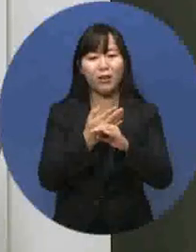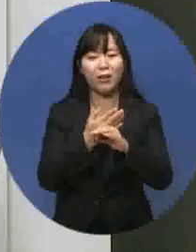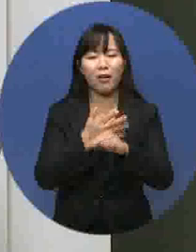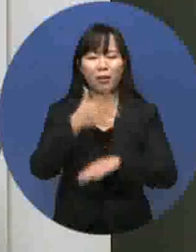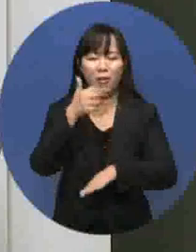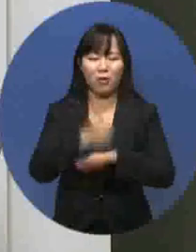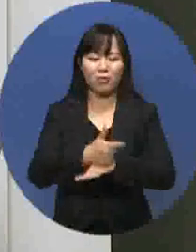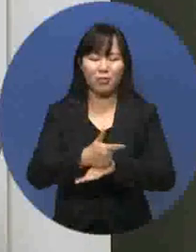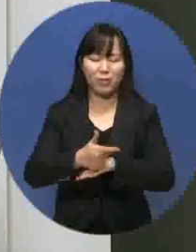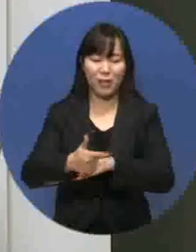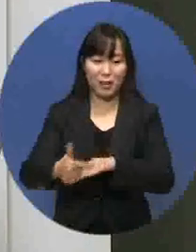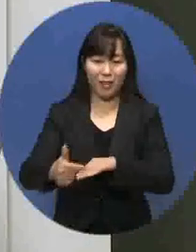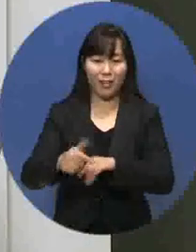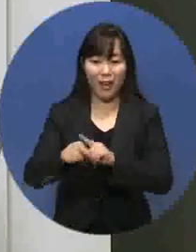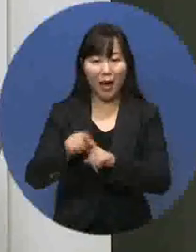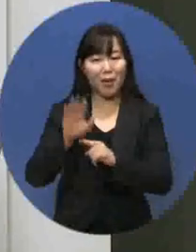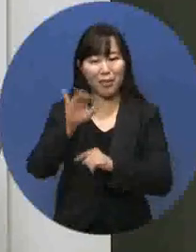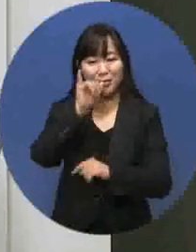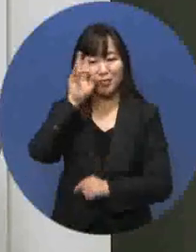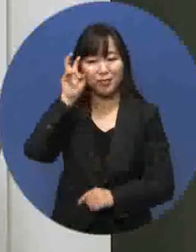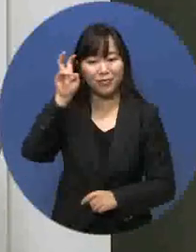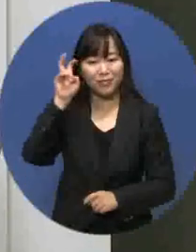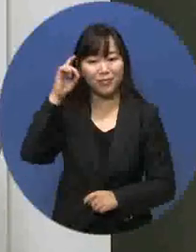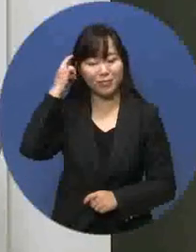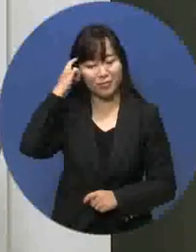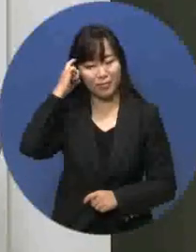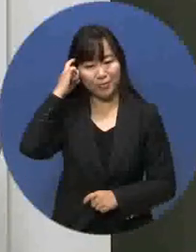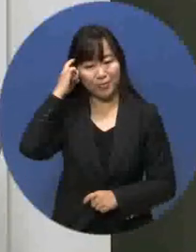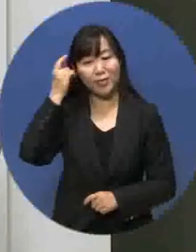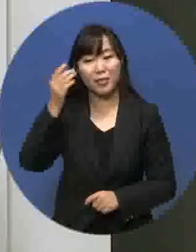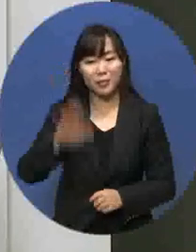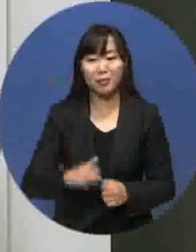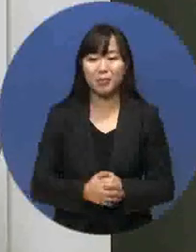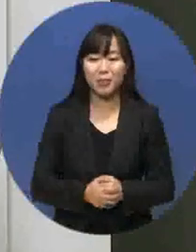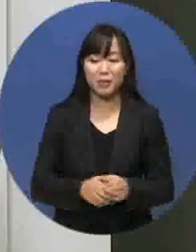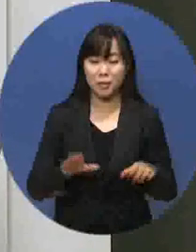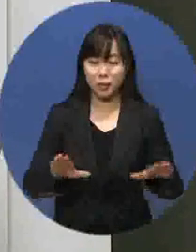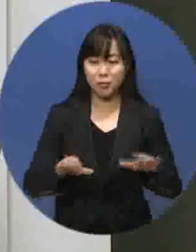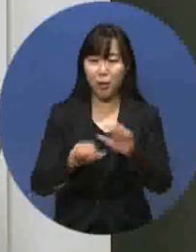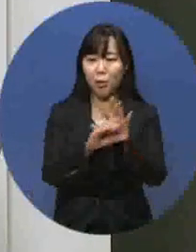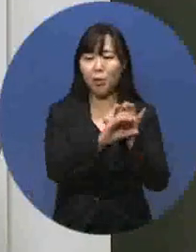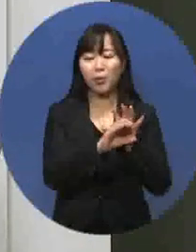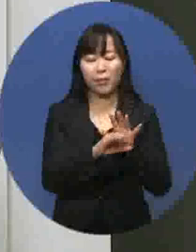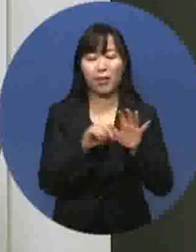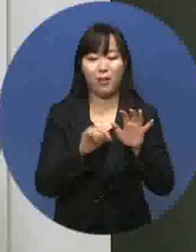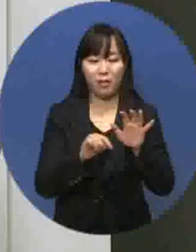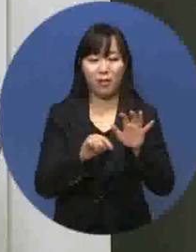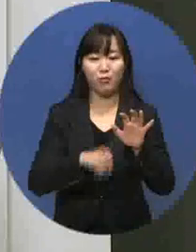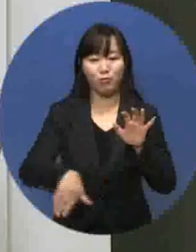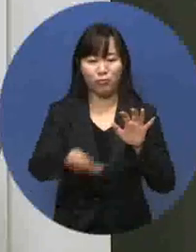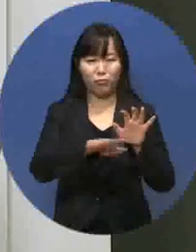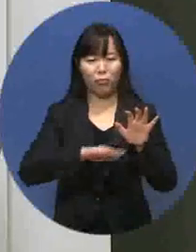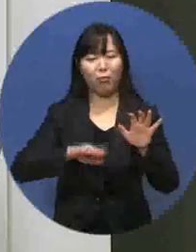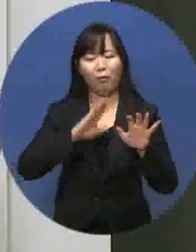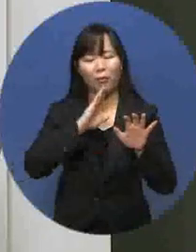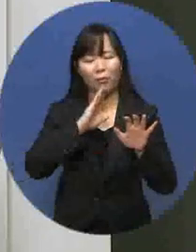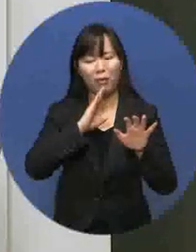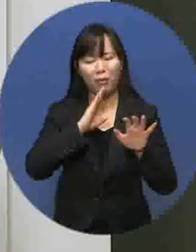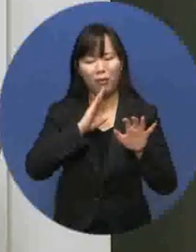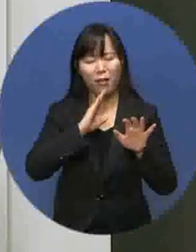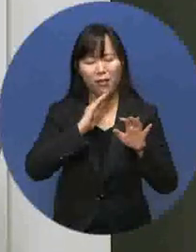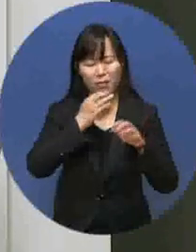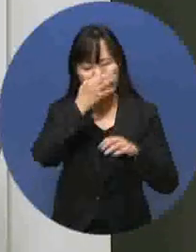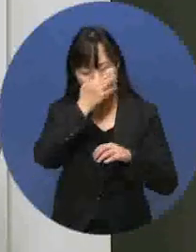결과가 앞에 오지 않을까 이런 생각을 하지만은 지금 코로나가 우리를 너무 괴롭히기